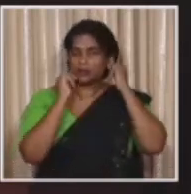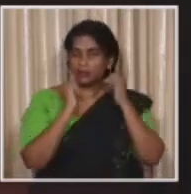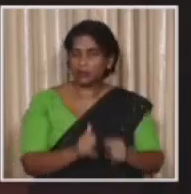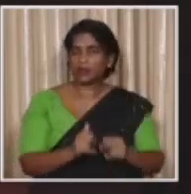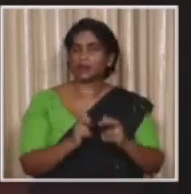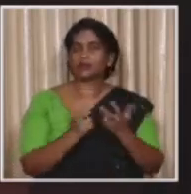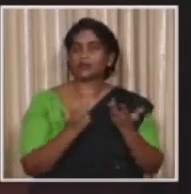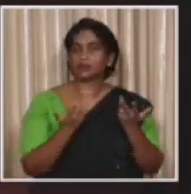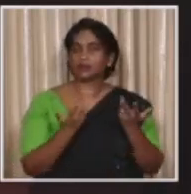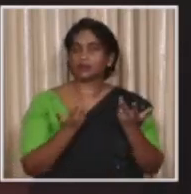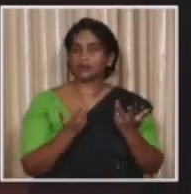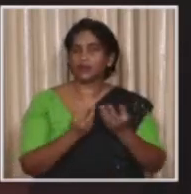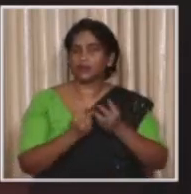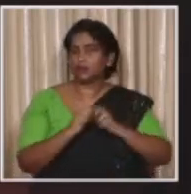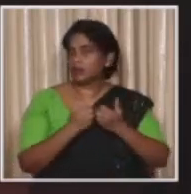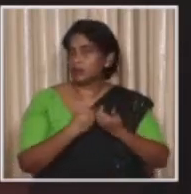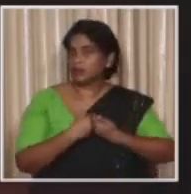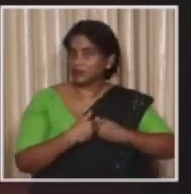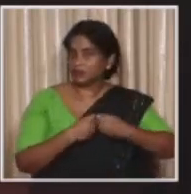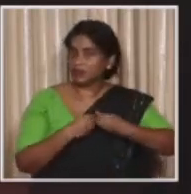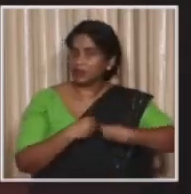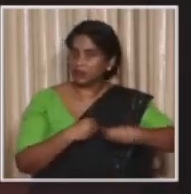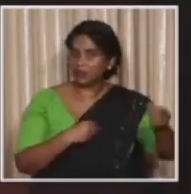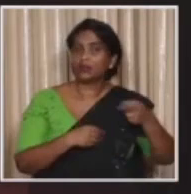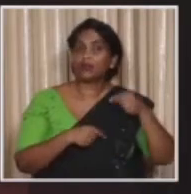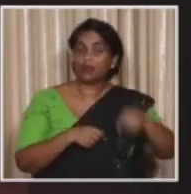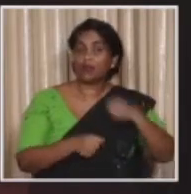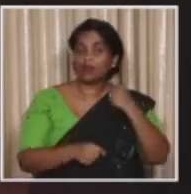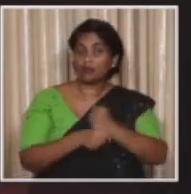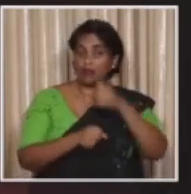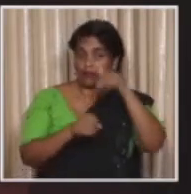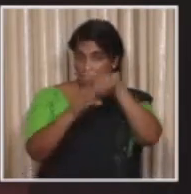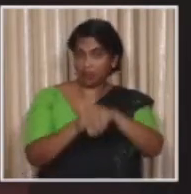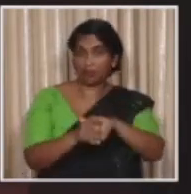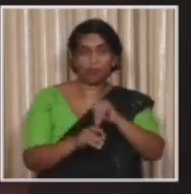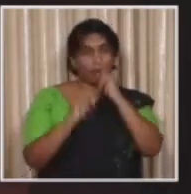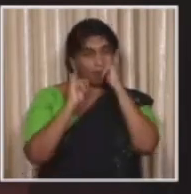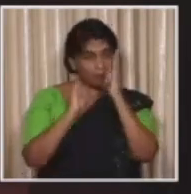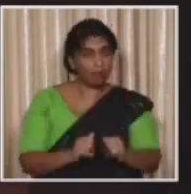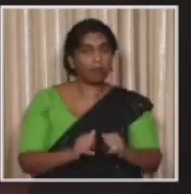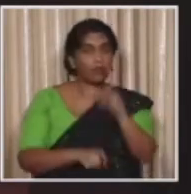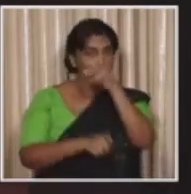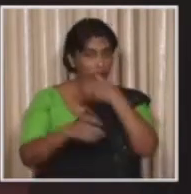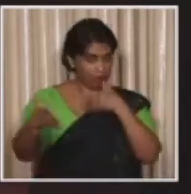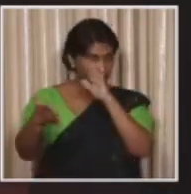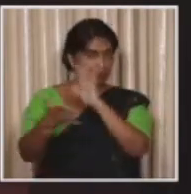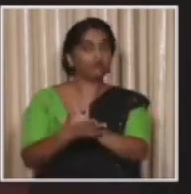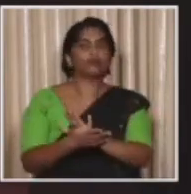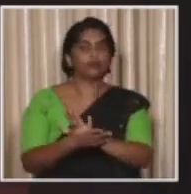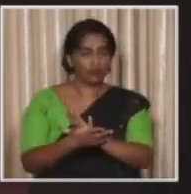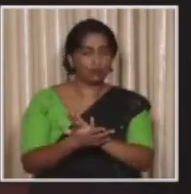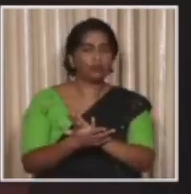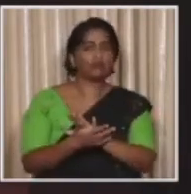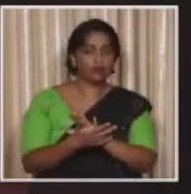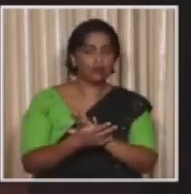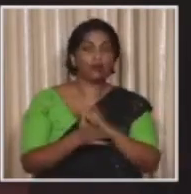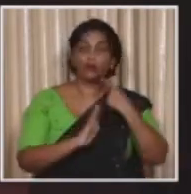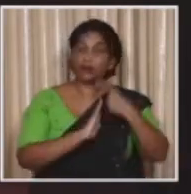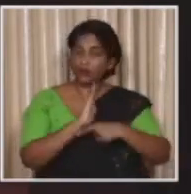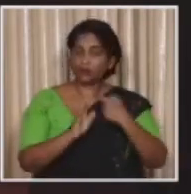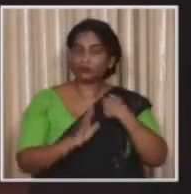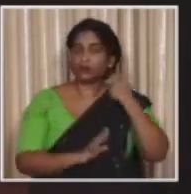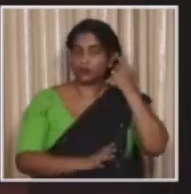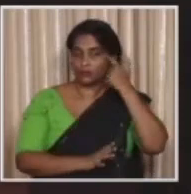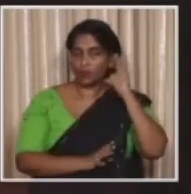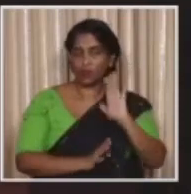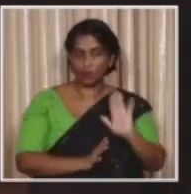භාවයට පත් කරන මේ ආණ්ඩු ඉන්න පජාතකයෝ එක්කද හිටගන්නේ කියන එක, ඒක මුළු රටම දැනගන්න